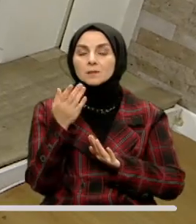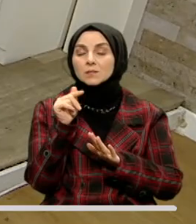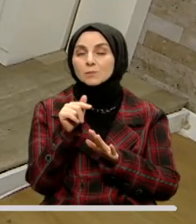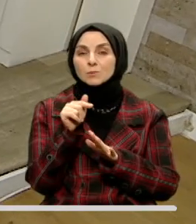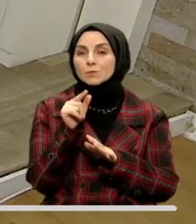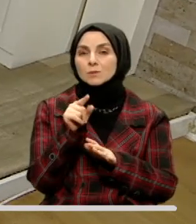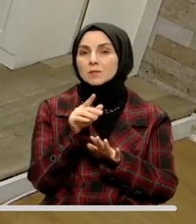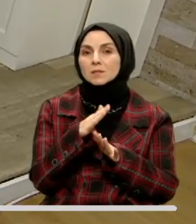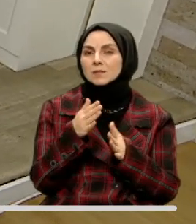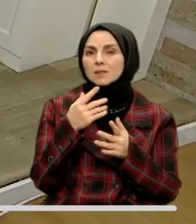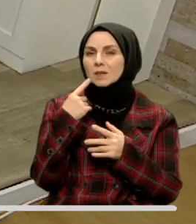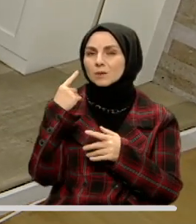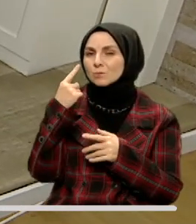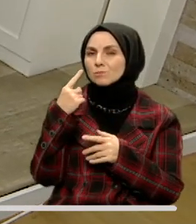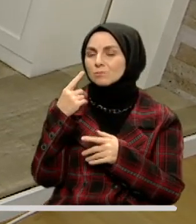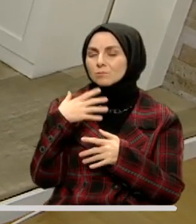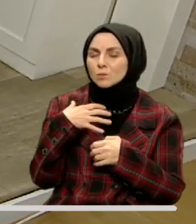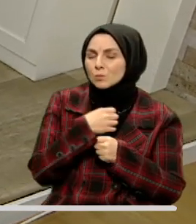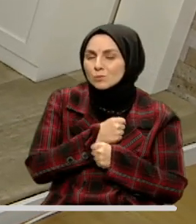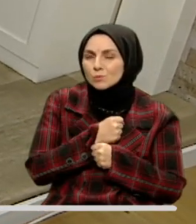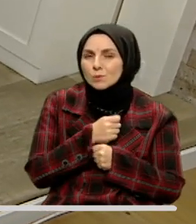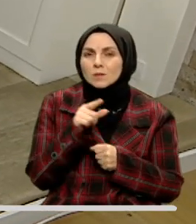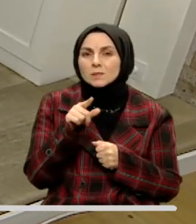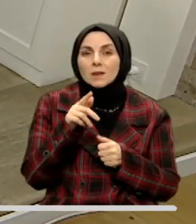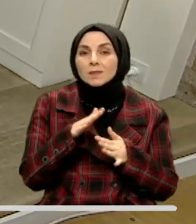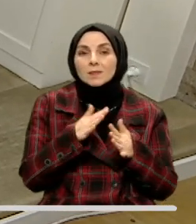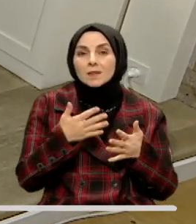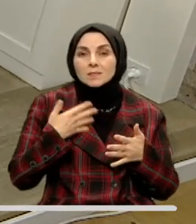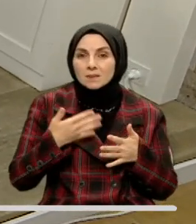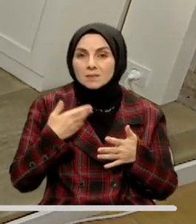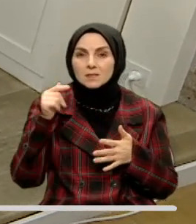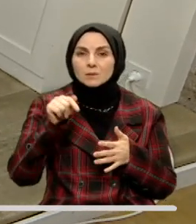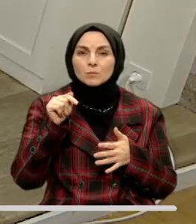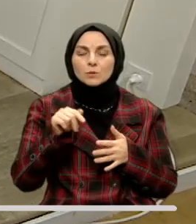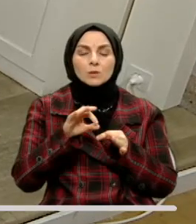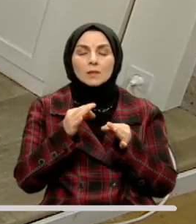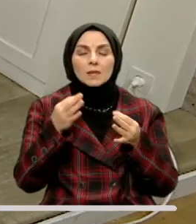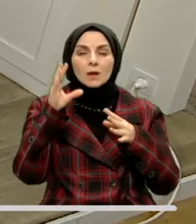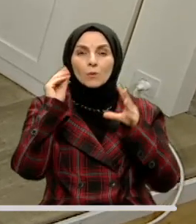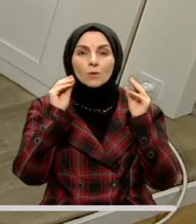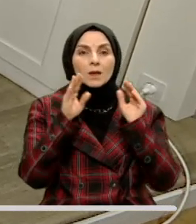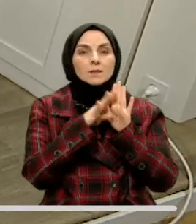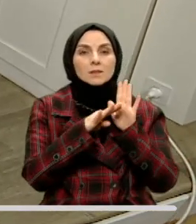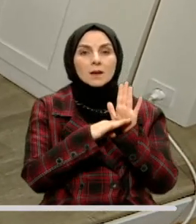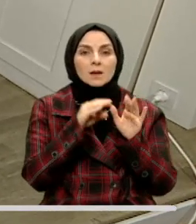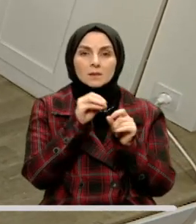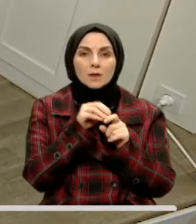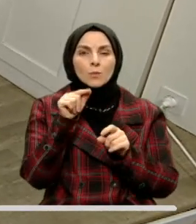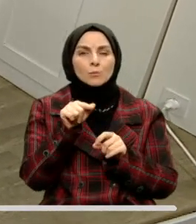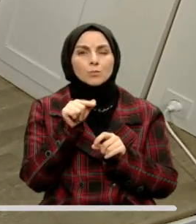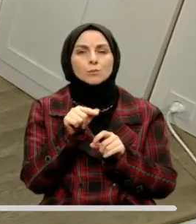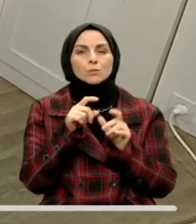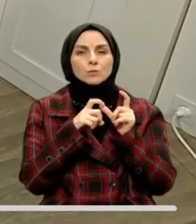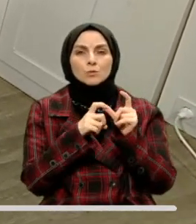ne oldu? Bugün seni sevindiren ne yaşadın? Bugün ne öğrendin hayatta? Bu üç temel soru hemen her